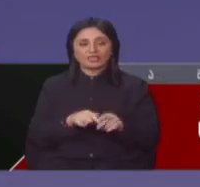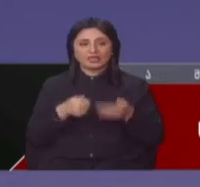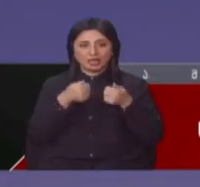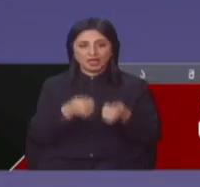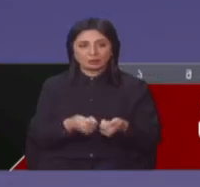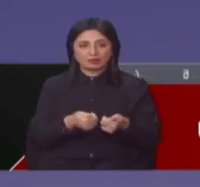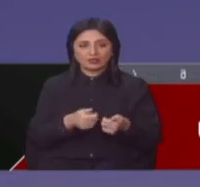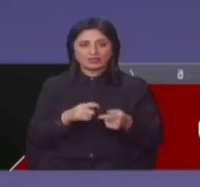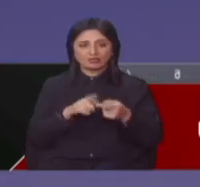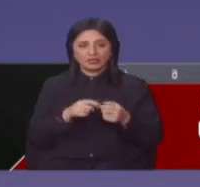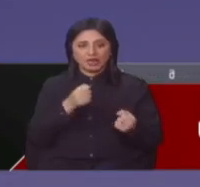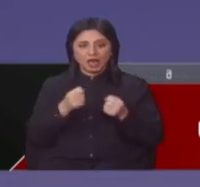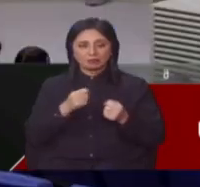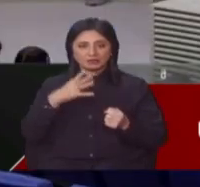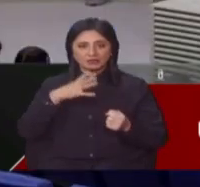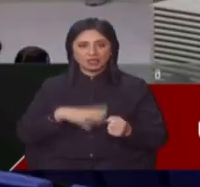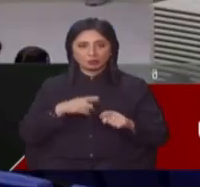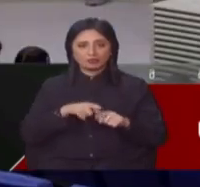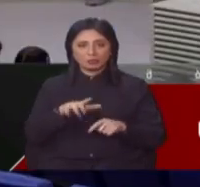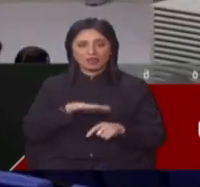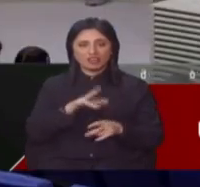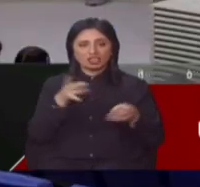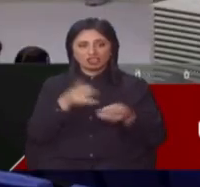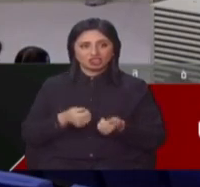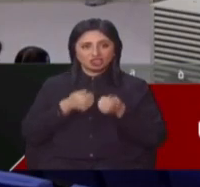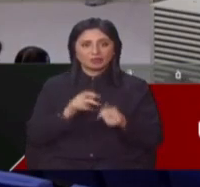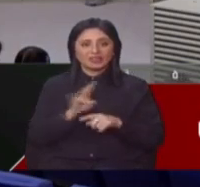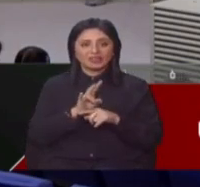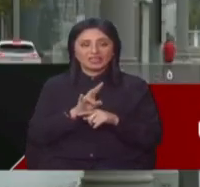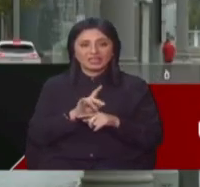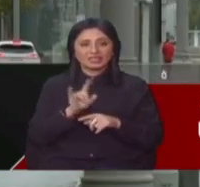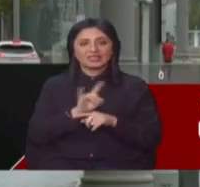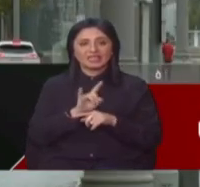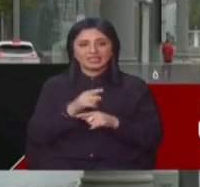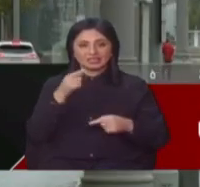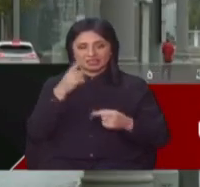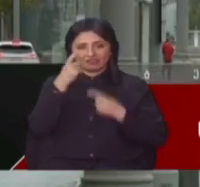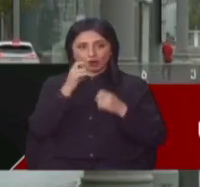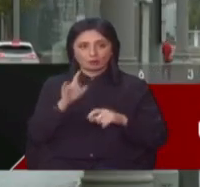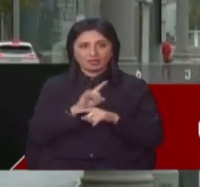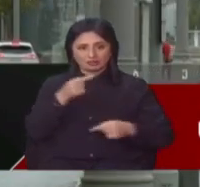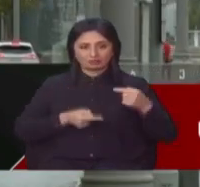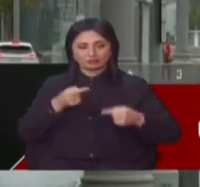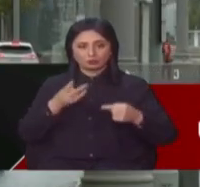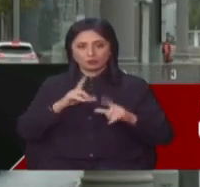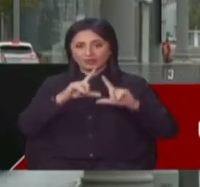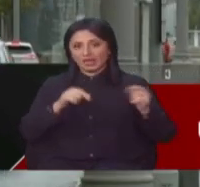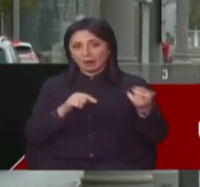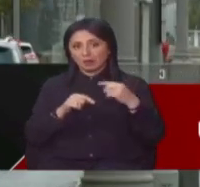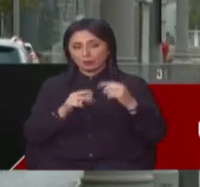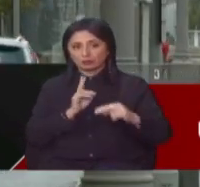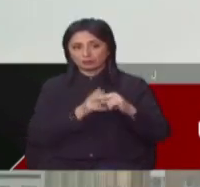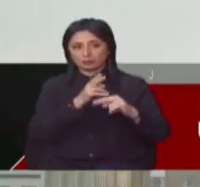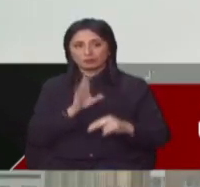დაეხმარებიან მედეგობის გაძლიერებაში, რომელიც ამ ქვეყანას ჭირდება დეზინფორმაციასთან გამკლავებაში, რომელიც კრემლიდან მოდის,